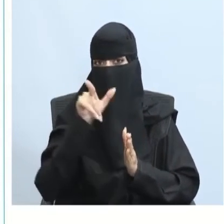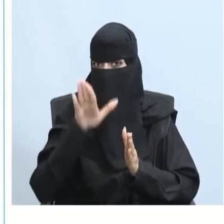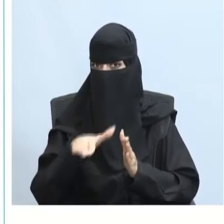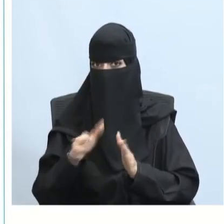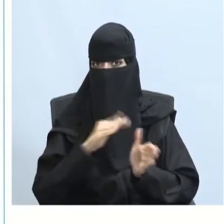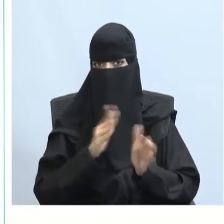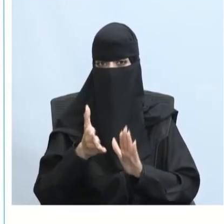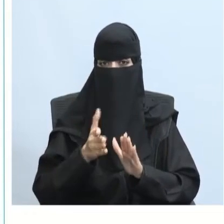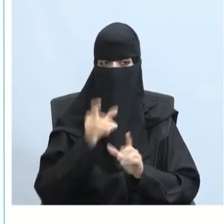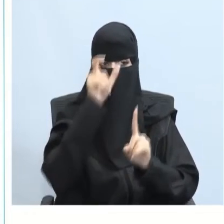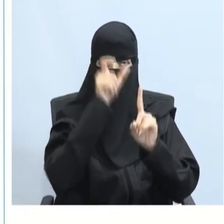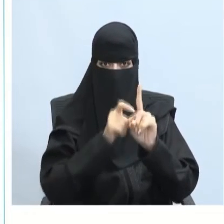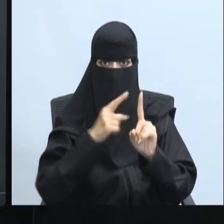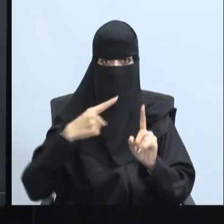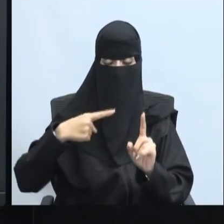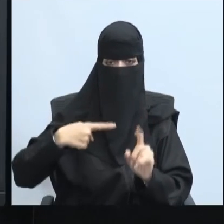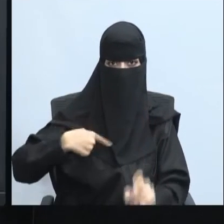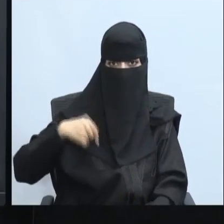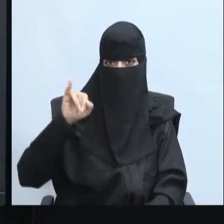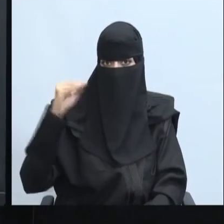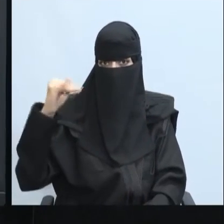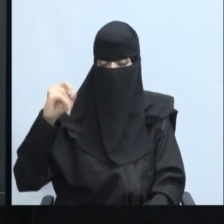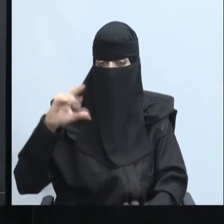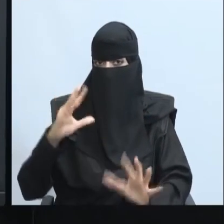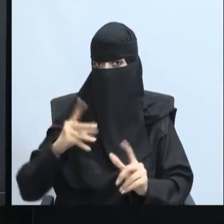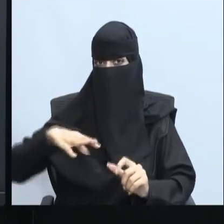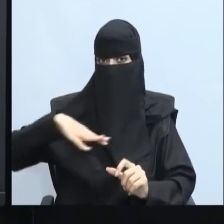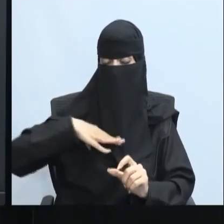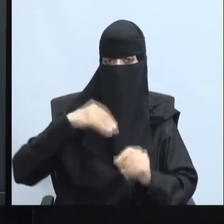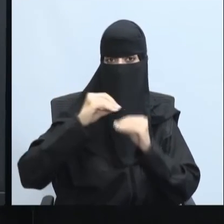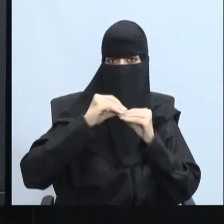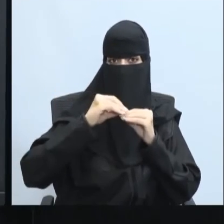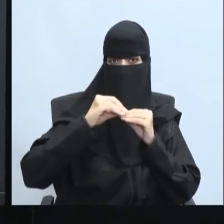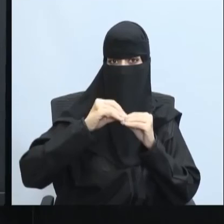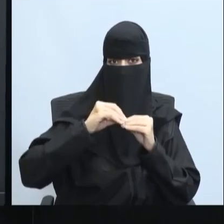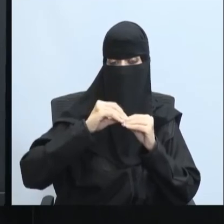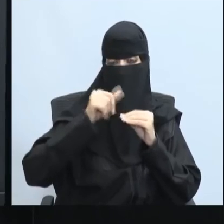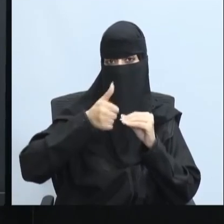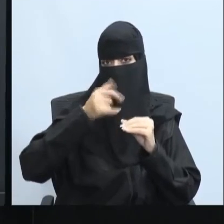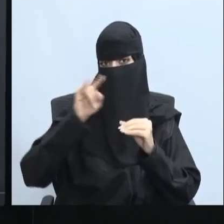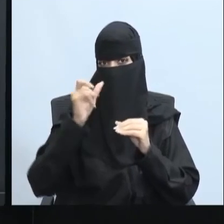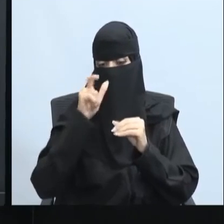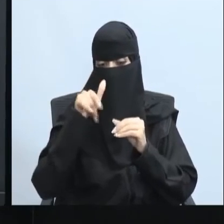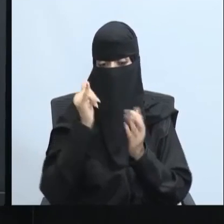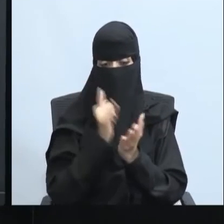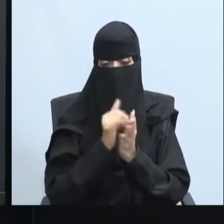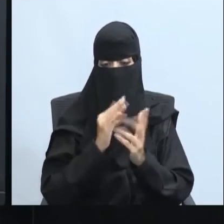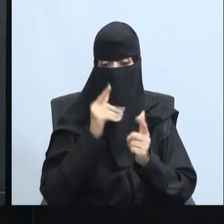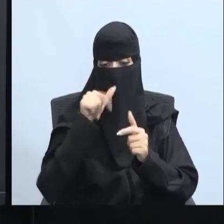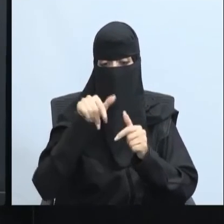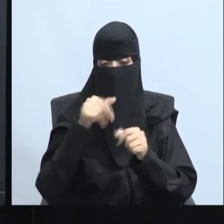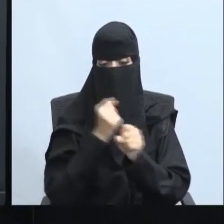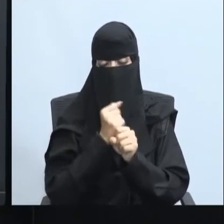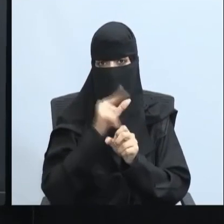مثلا اسمه محمد مدير الانتاج بسمه الانتاج ش مسؤول في المسرحيه نعين